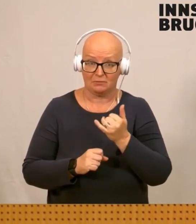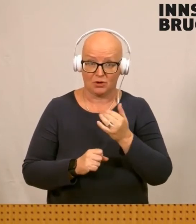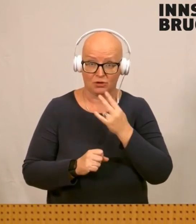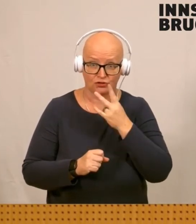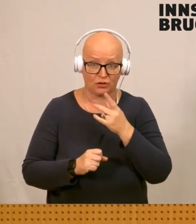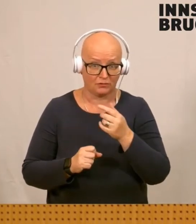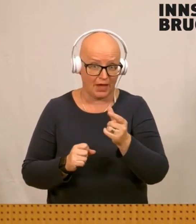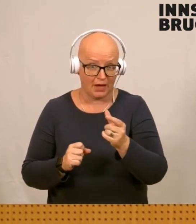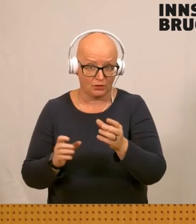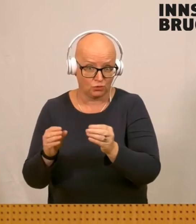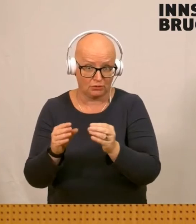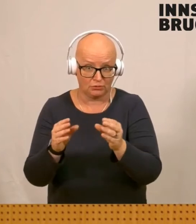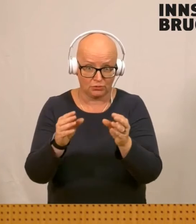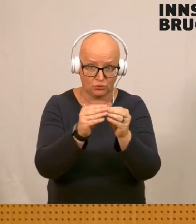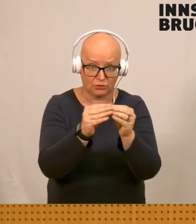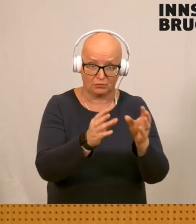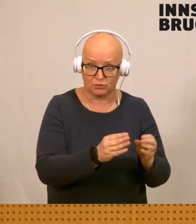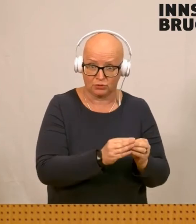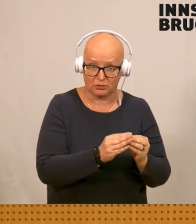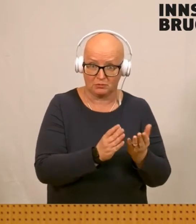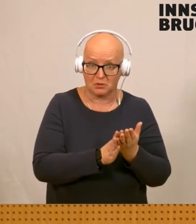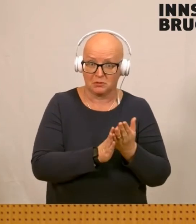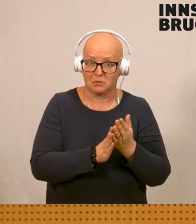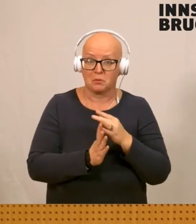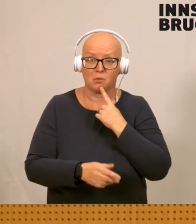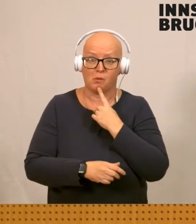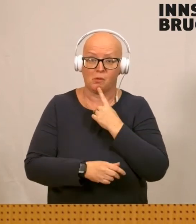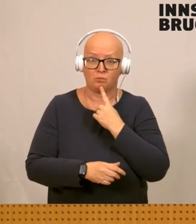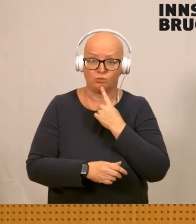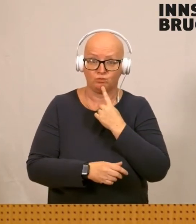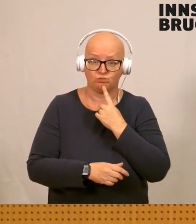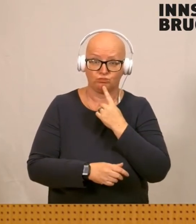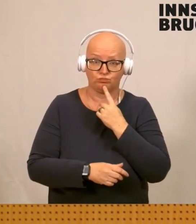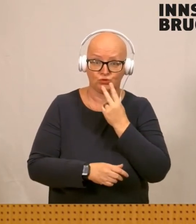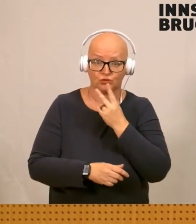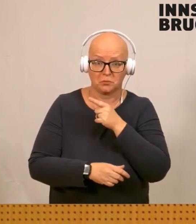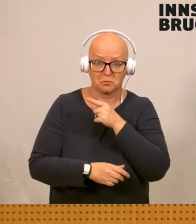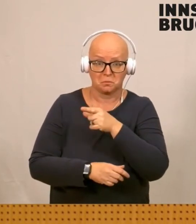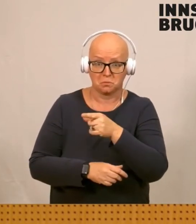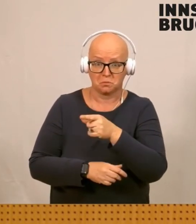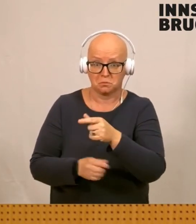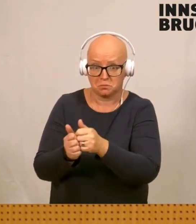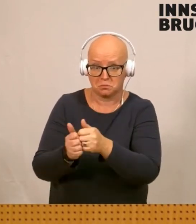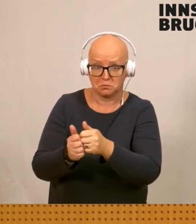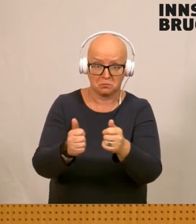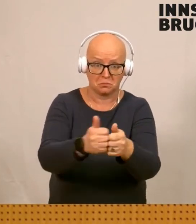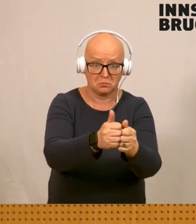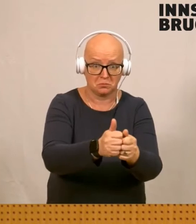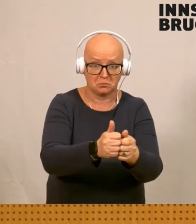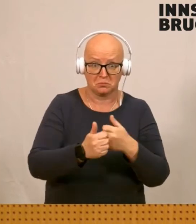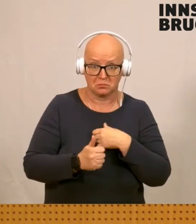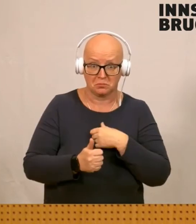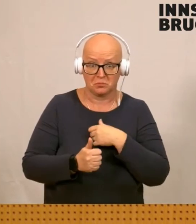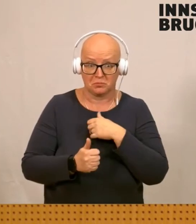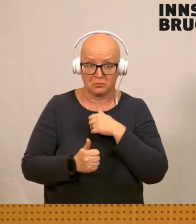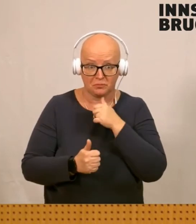aus meiner Sicht vollkommen mutwillig und überflüssigerweise herbeigeführt worden